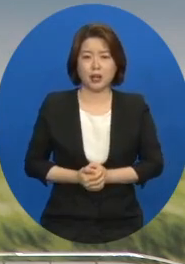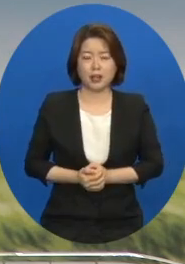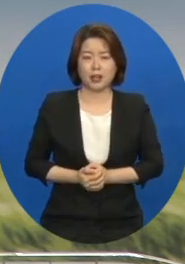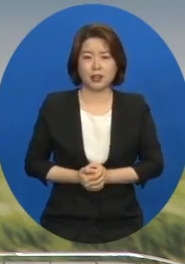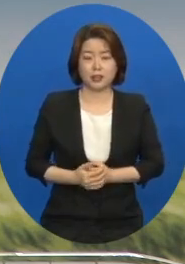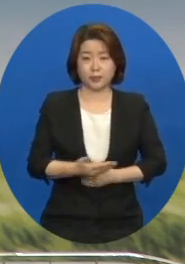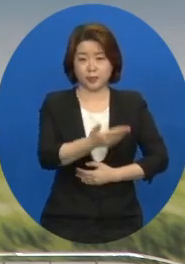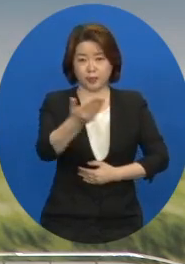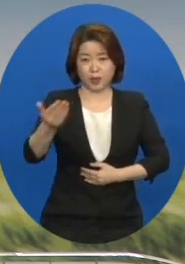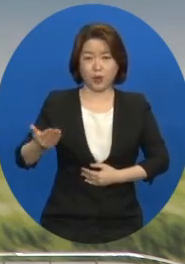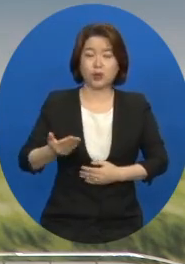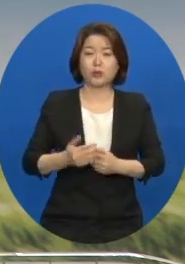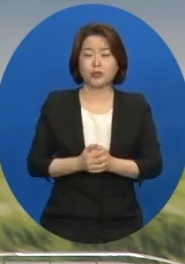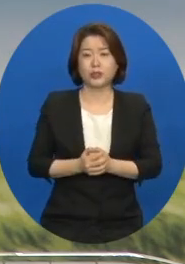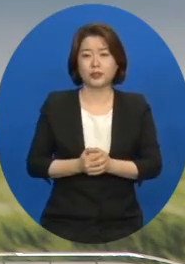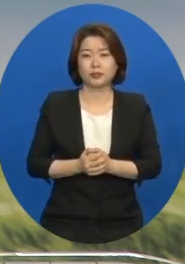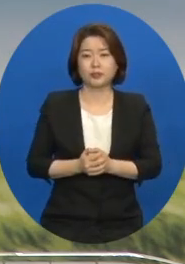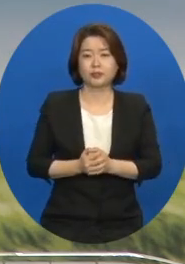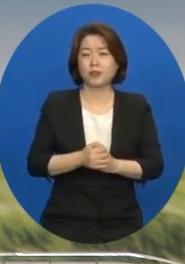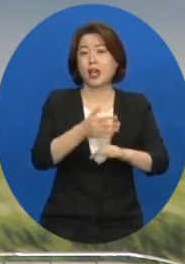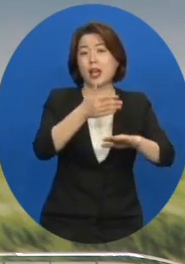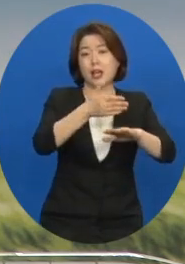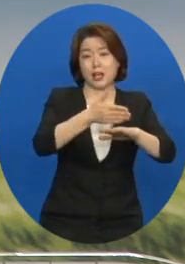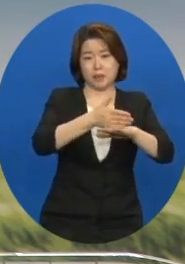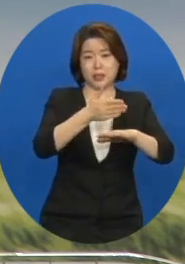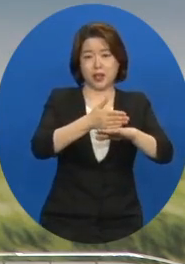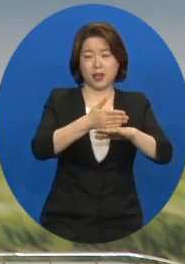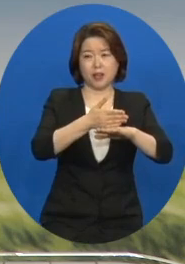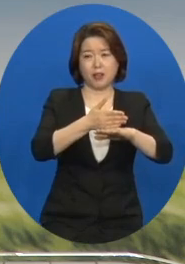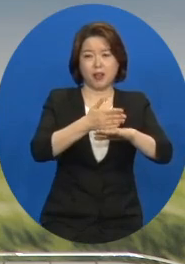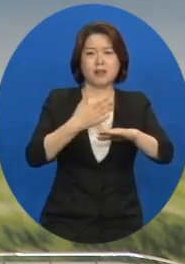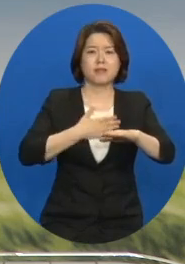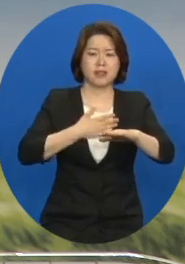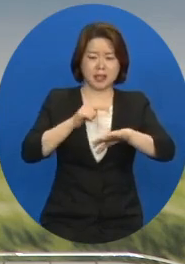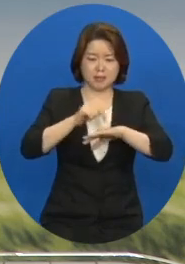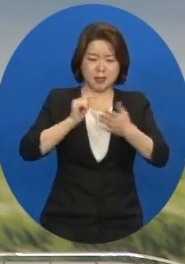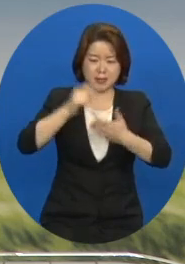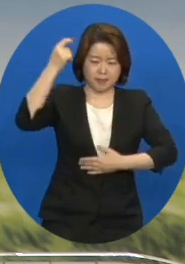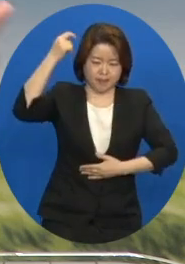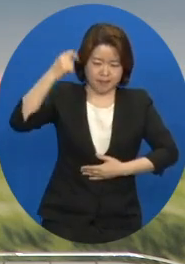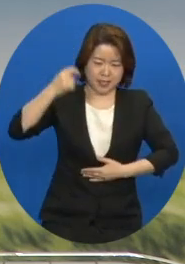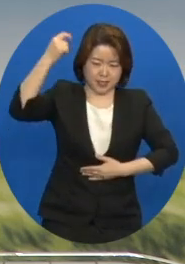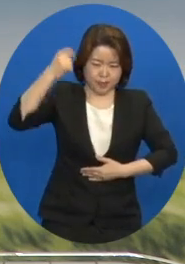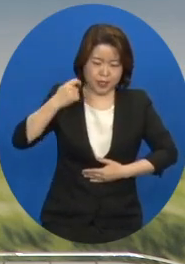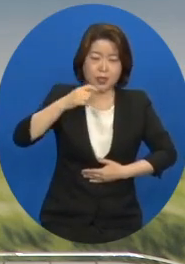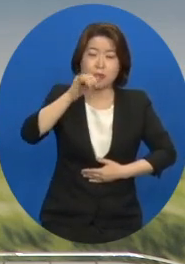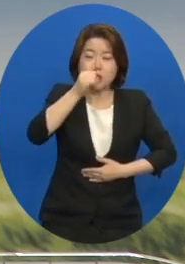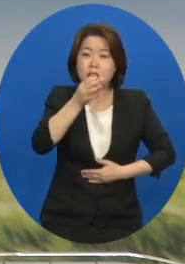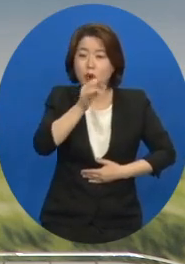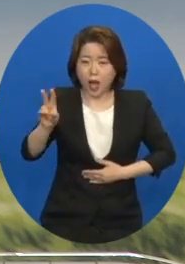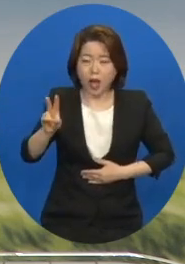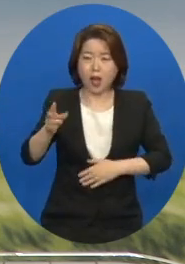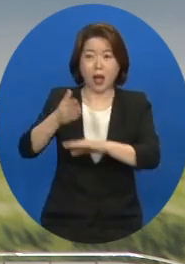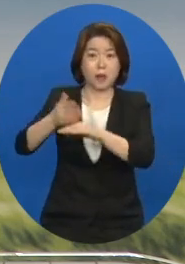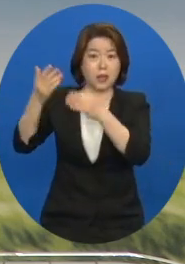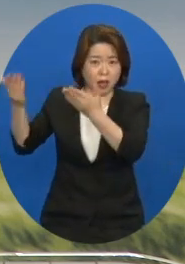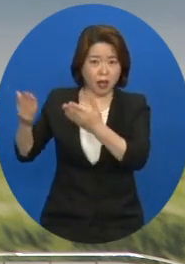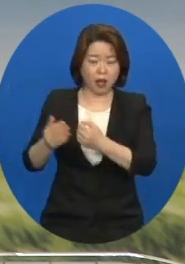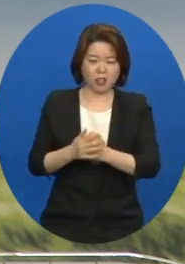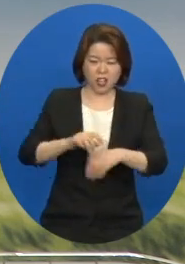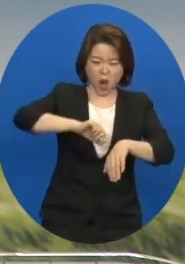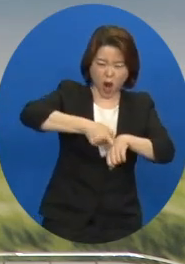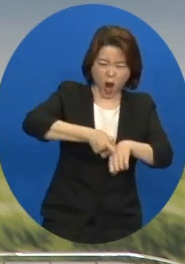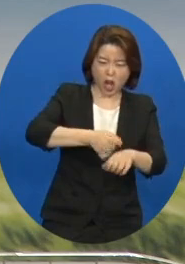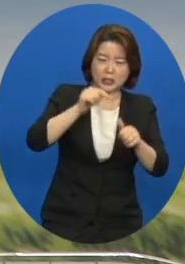실제로 여러분 중에는 감사라는 게 느껴져야 하는 거지 이렇게 감사절을 강제로